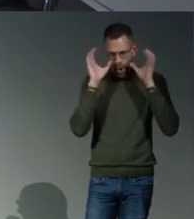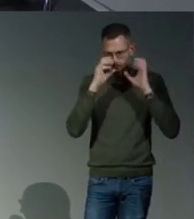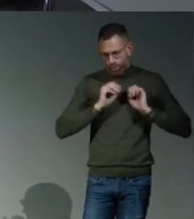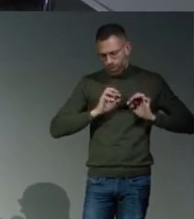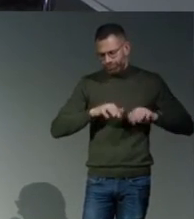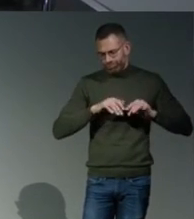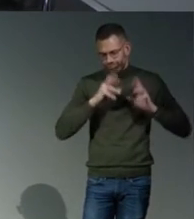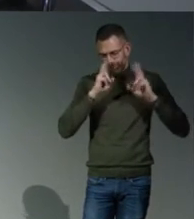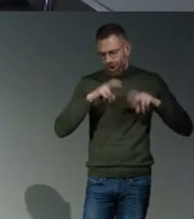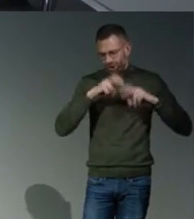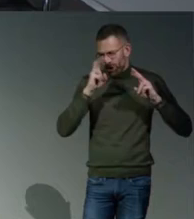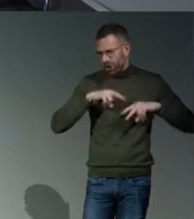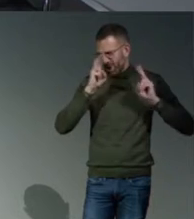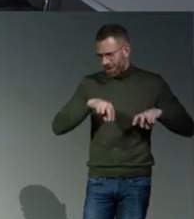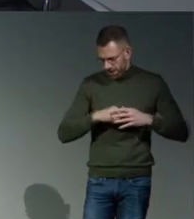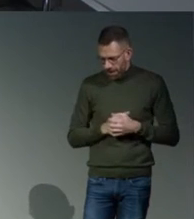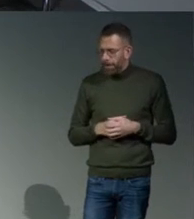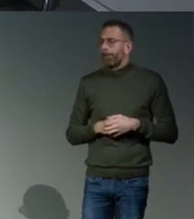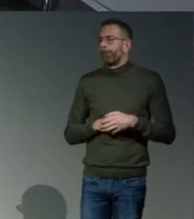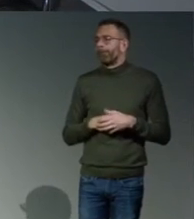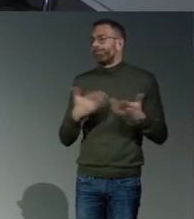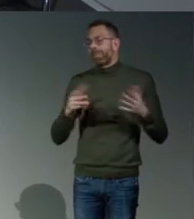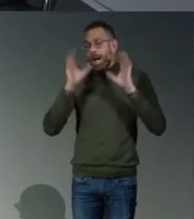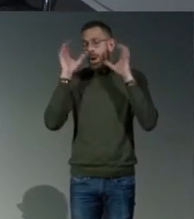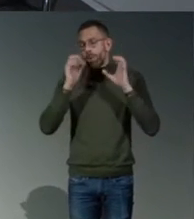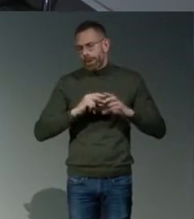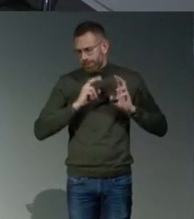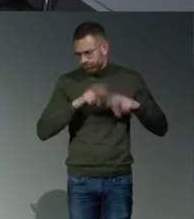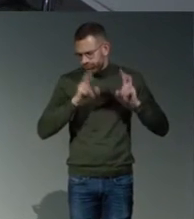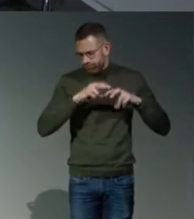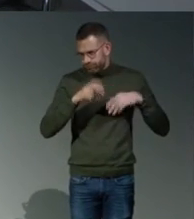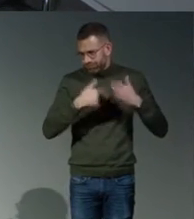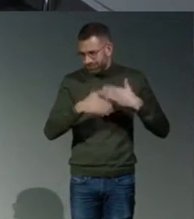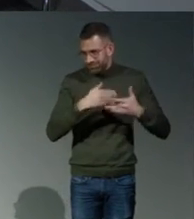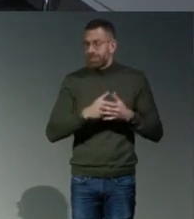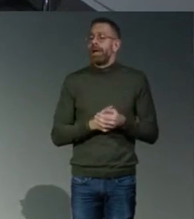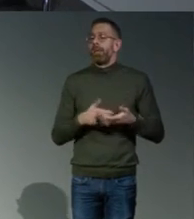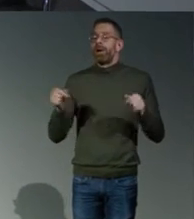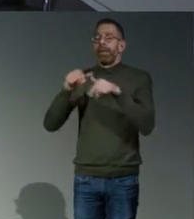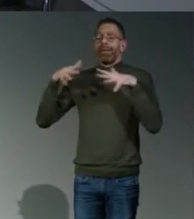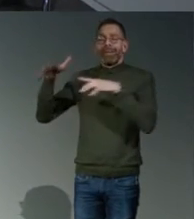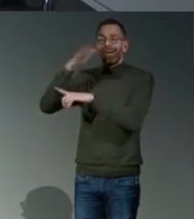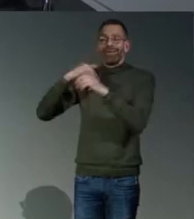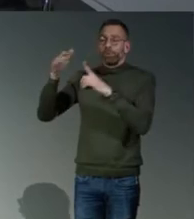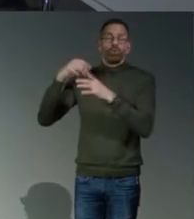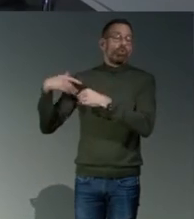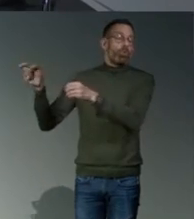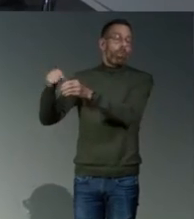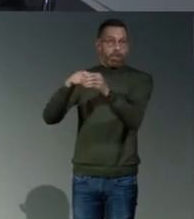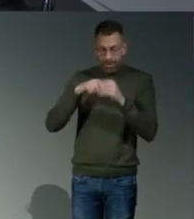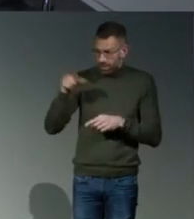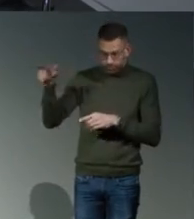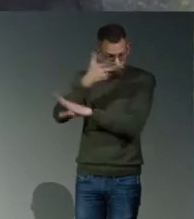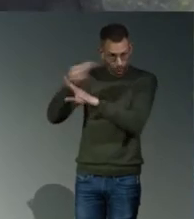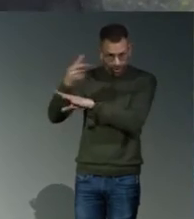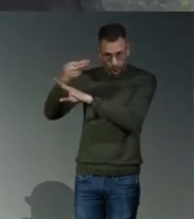tas de choses qui ont à faire à tout ça. Et puis, bah, quand on google pas mal de choses, les réseaux sociaux auxquels on est abonné, quels qu'ils soient, enregistrent